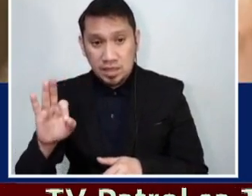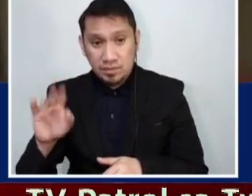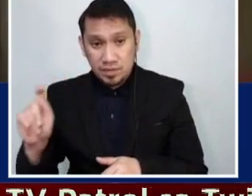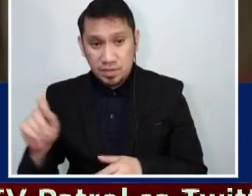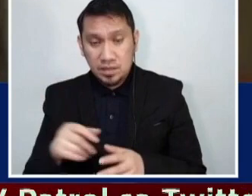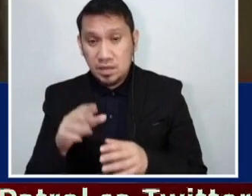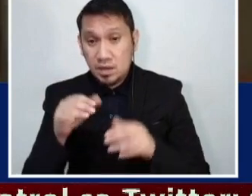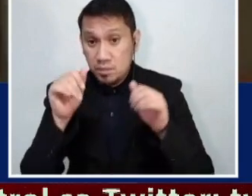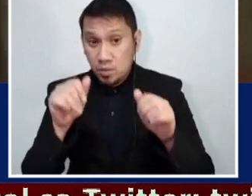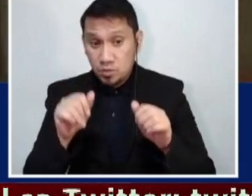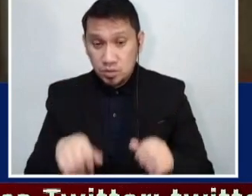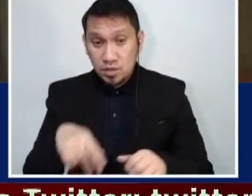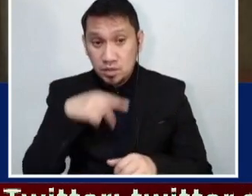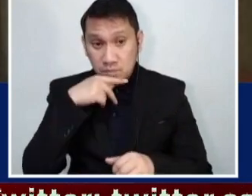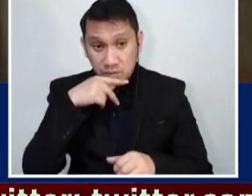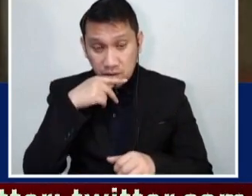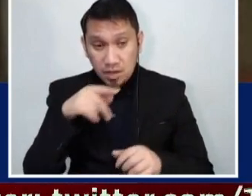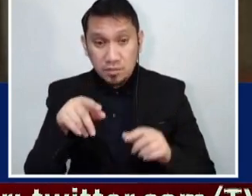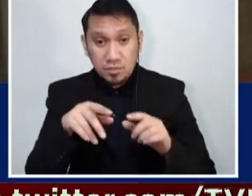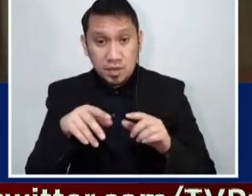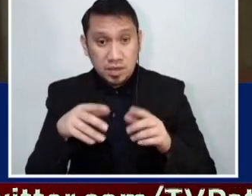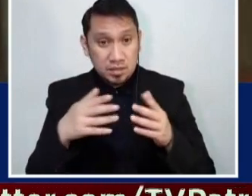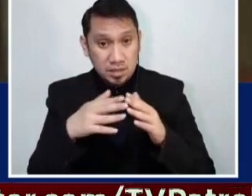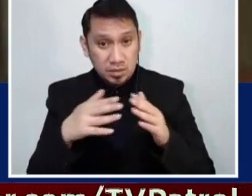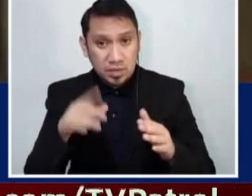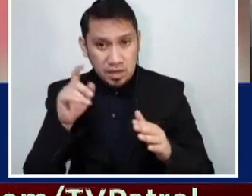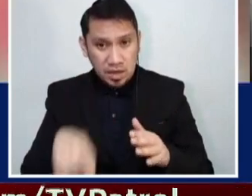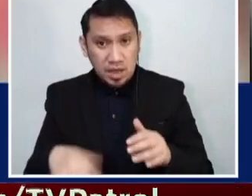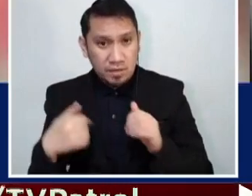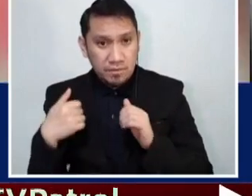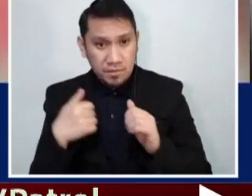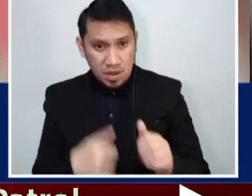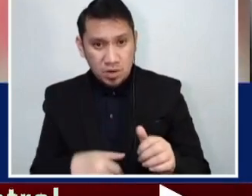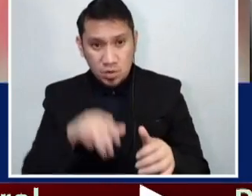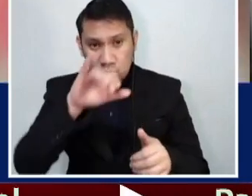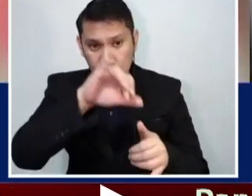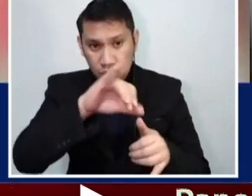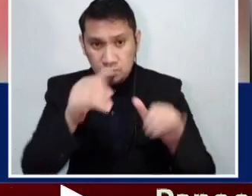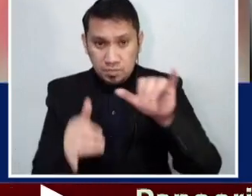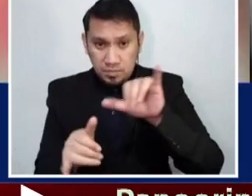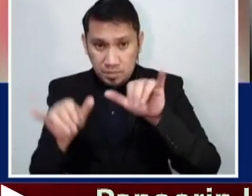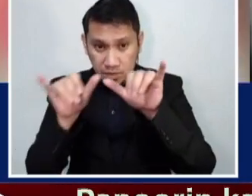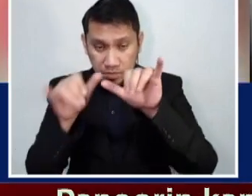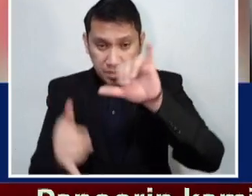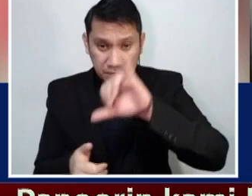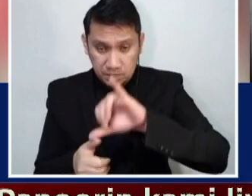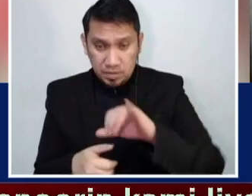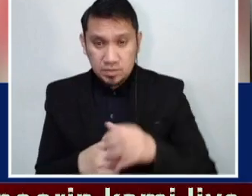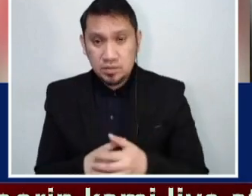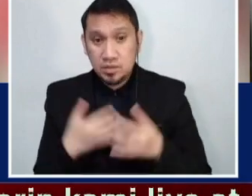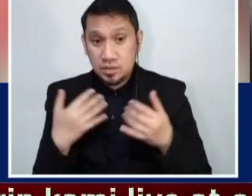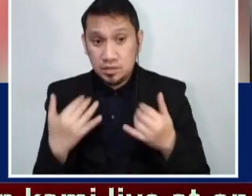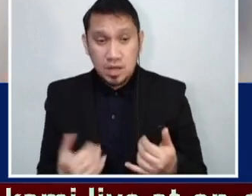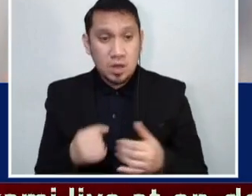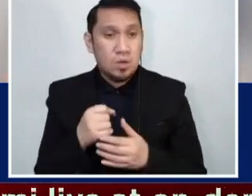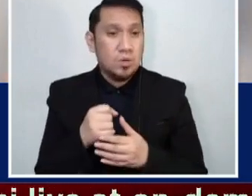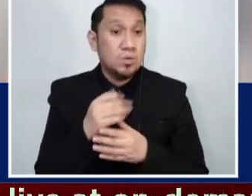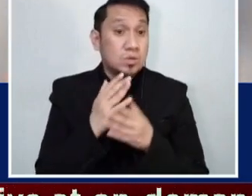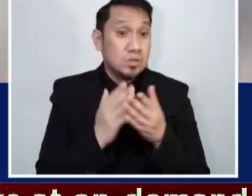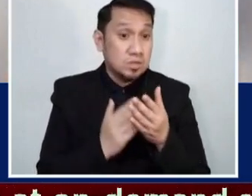property, dapat sumusunod sa sukat na ito. Kasado na rin ang upland baklas sa iba't ibang parte ng